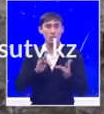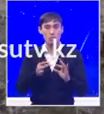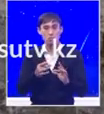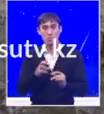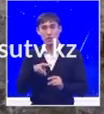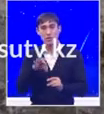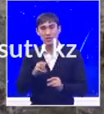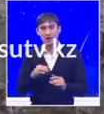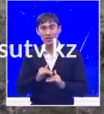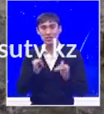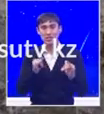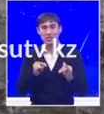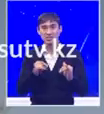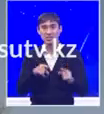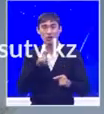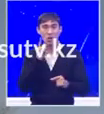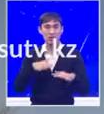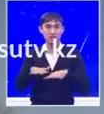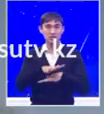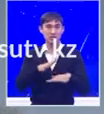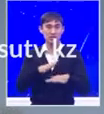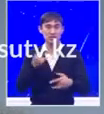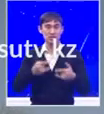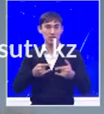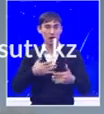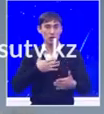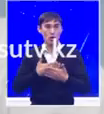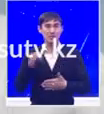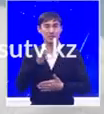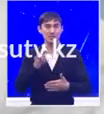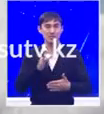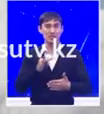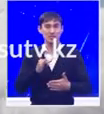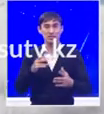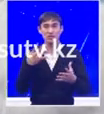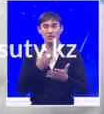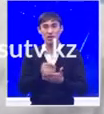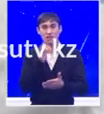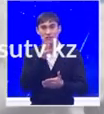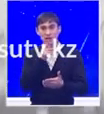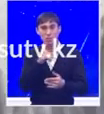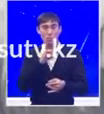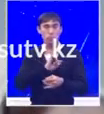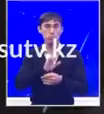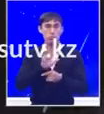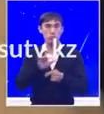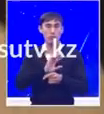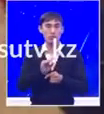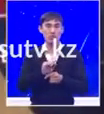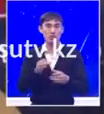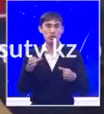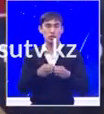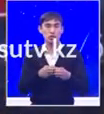и молодеть контингент зрителей интересны и актуальны для них контент своевременно публикуют соц сетях сотрудники